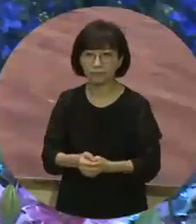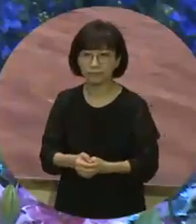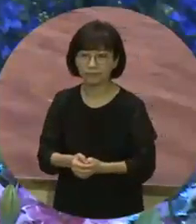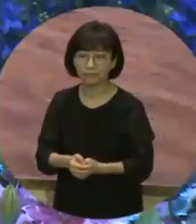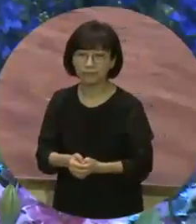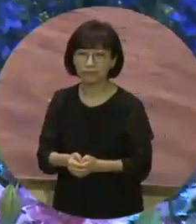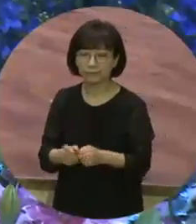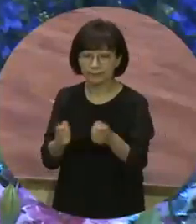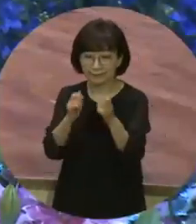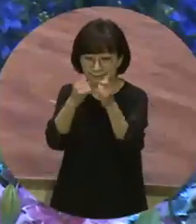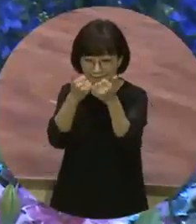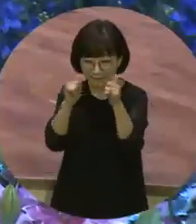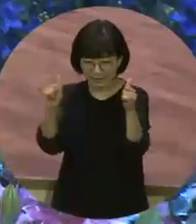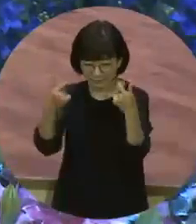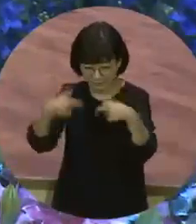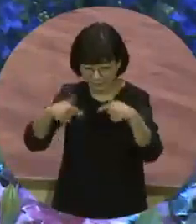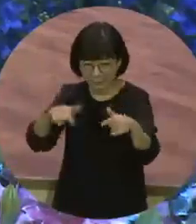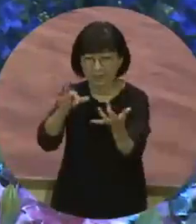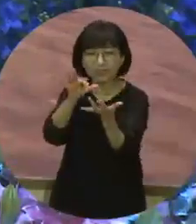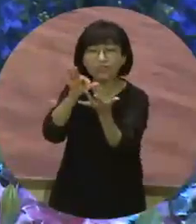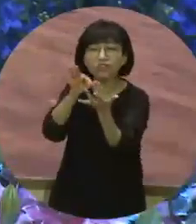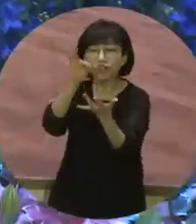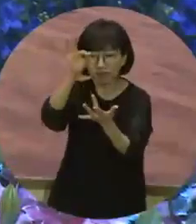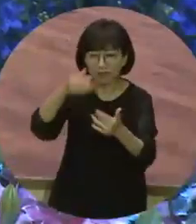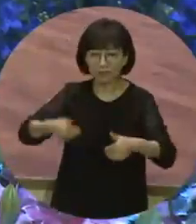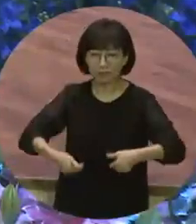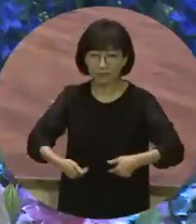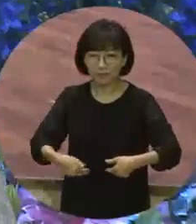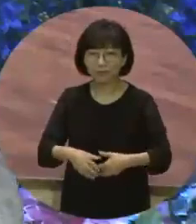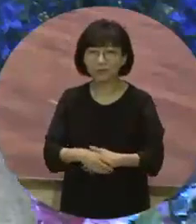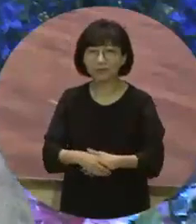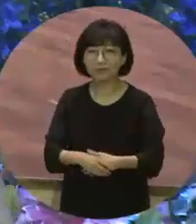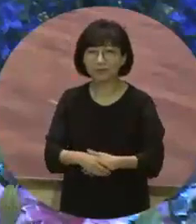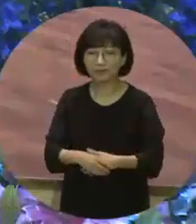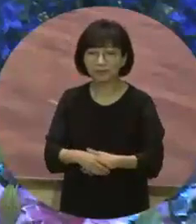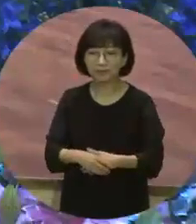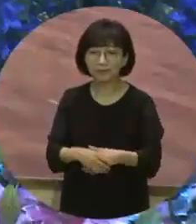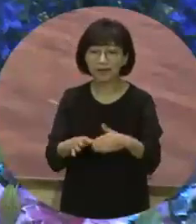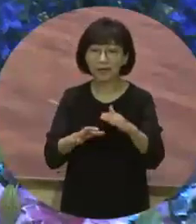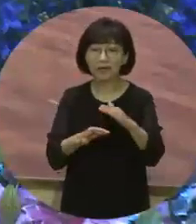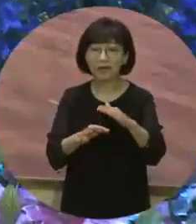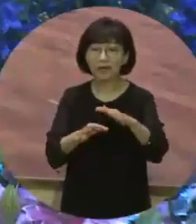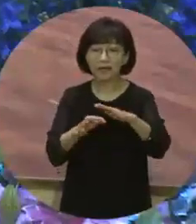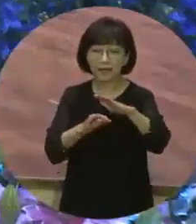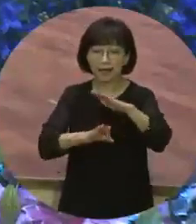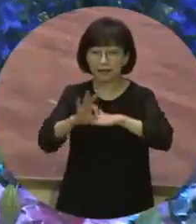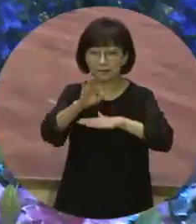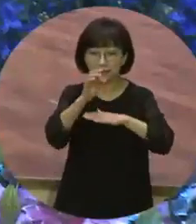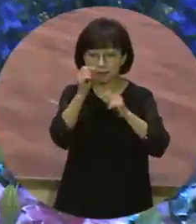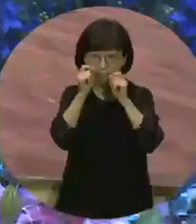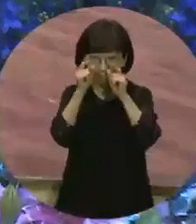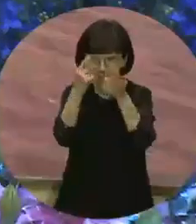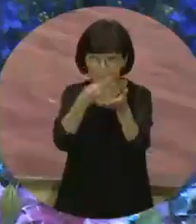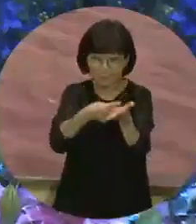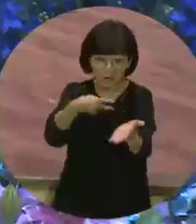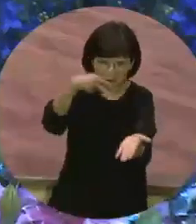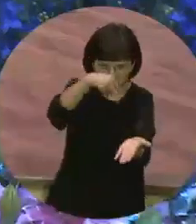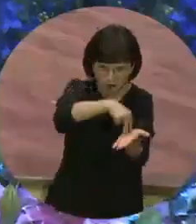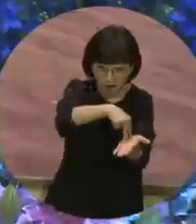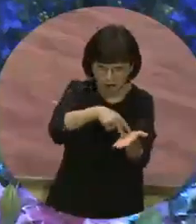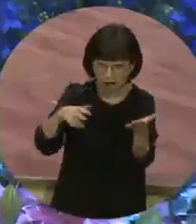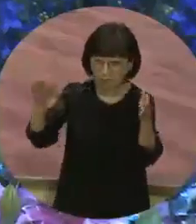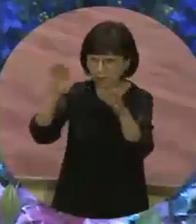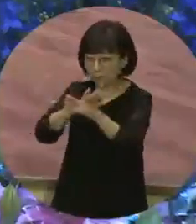돼요. 초이스. 그러니까 아침에 눈 일어나서 자리 누울 때까지 선택의 연속이에요. 그렇죠?